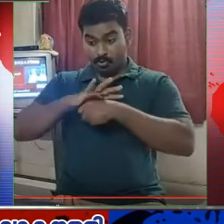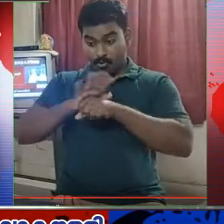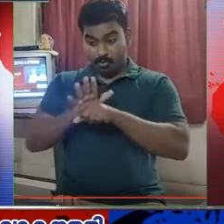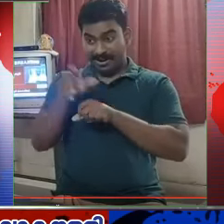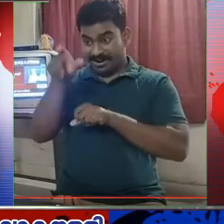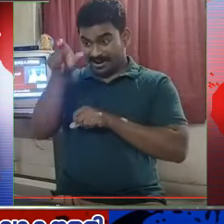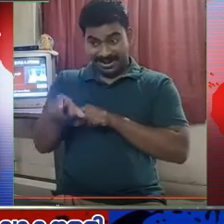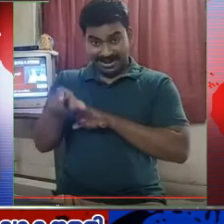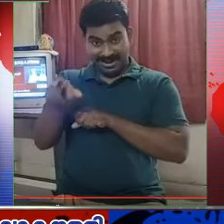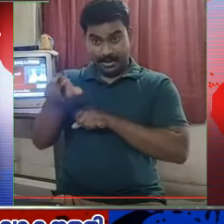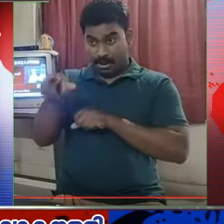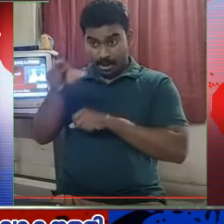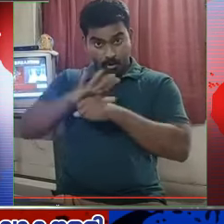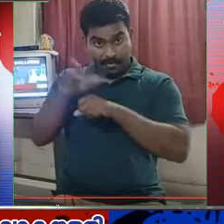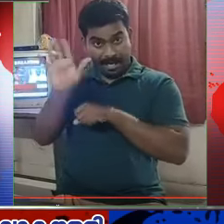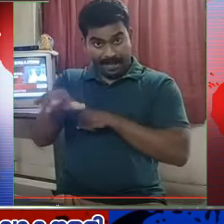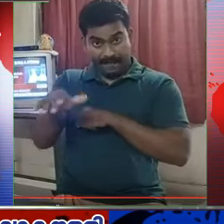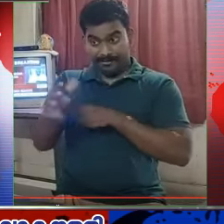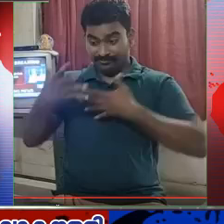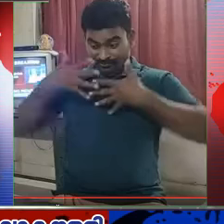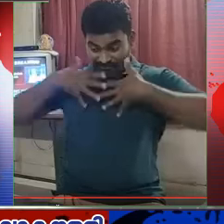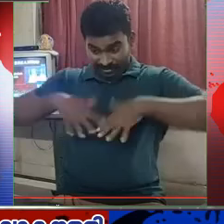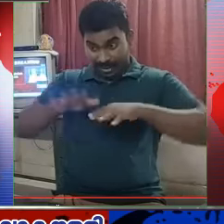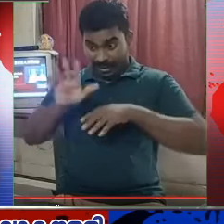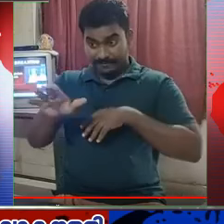കണ്ണൂർ ചികിത്സയിലായിരുന്ന 5 പേര്,